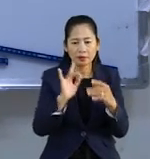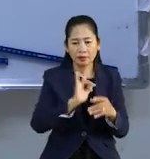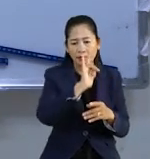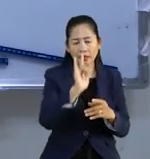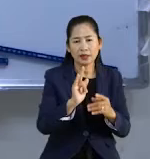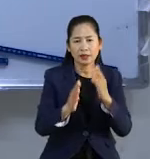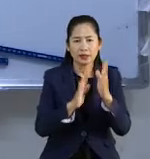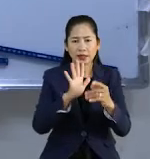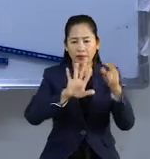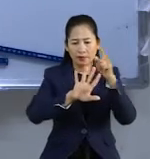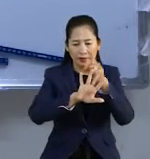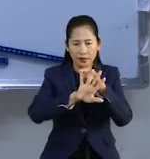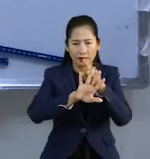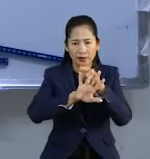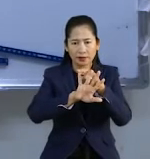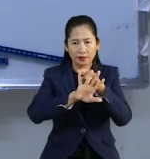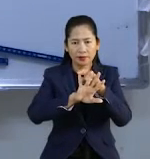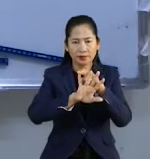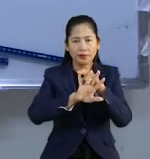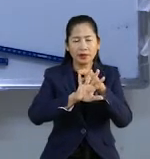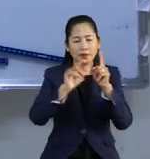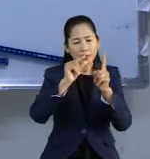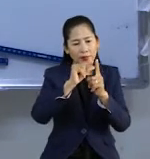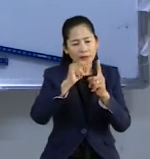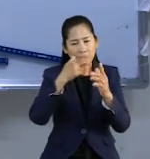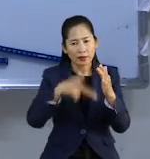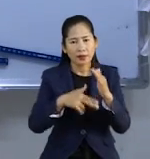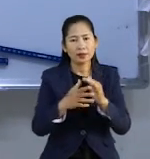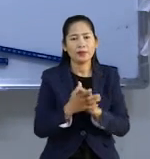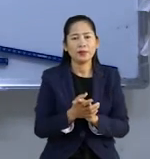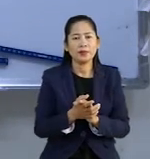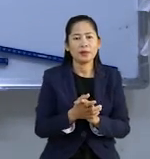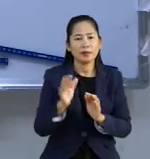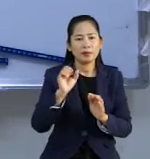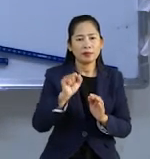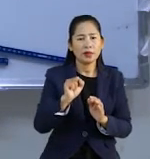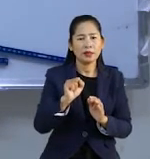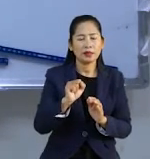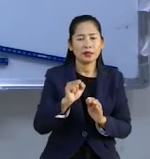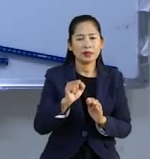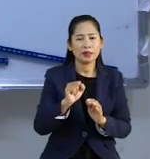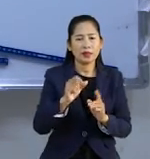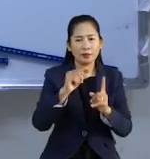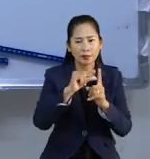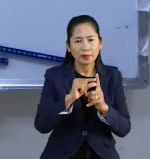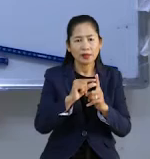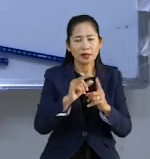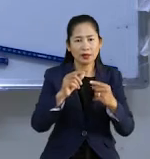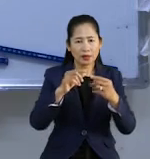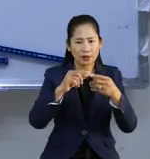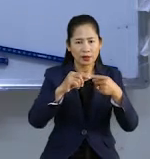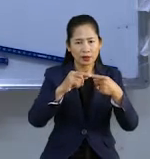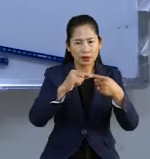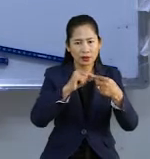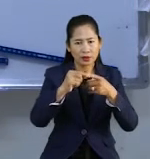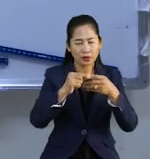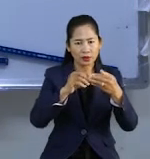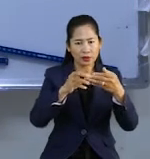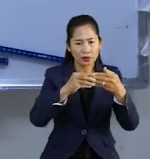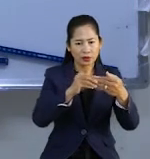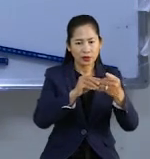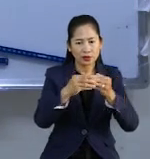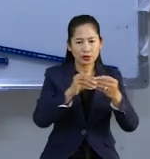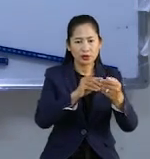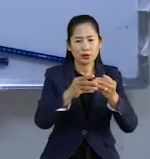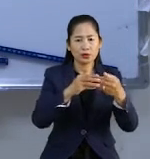สัญญาผัดเลอะก้อนปีเอาไว้ก้อนบาดจังปีจั่วนะ บาตีม